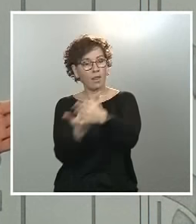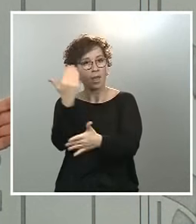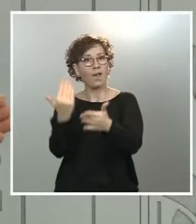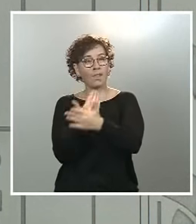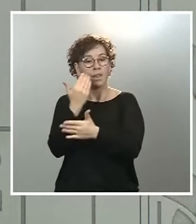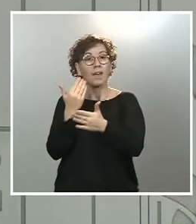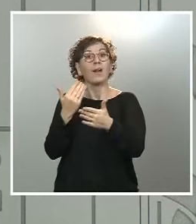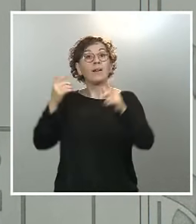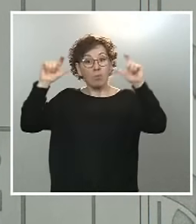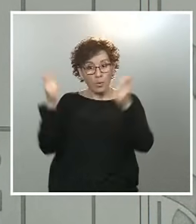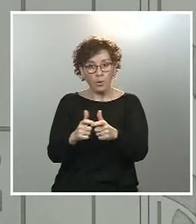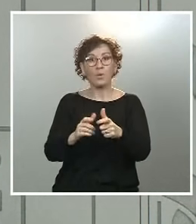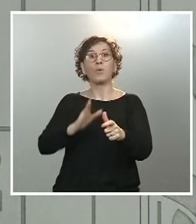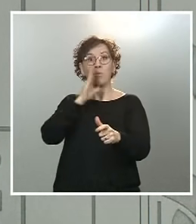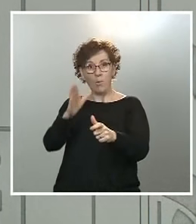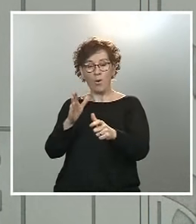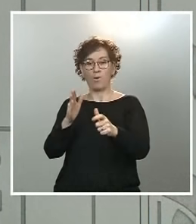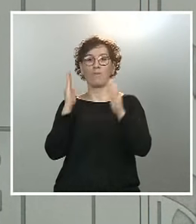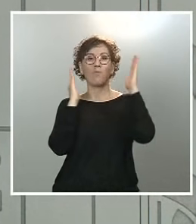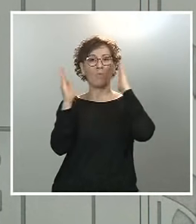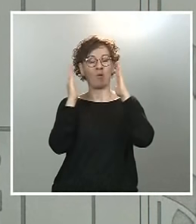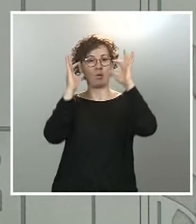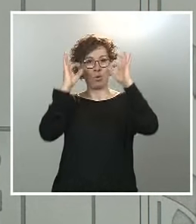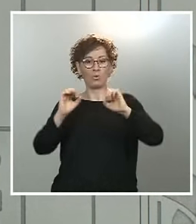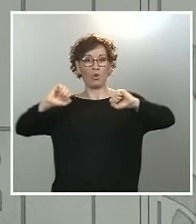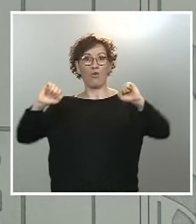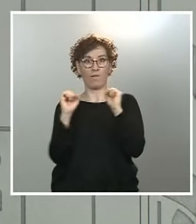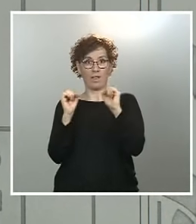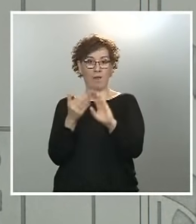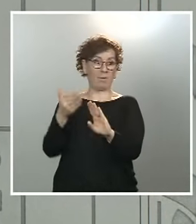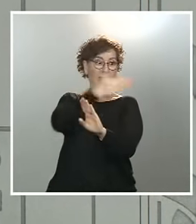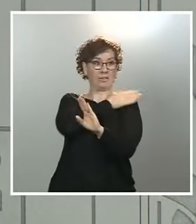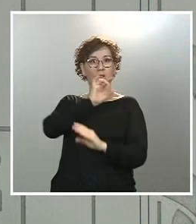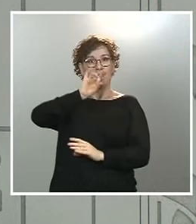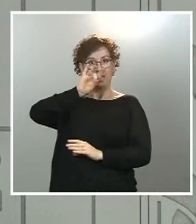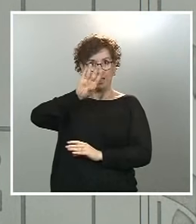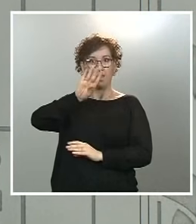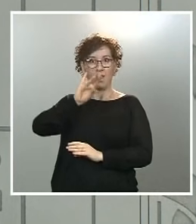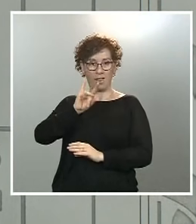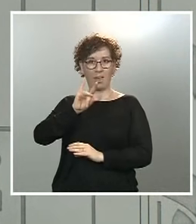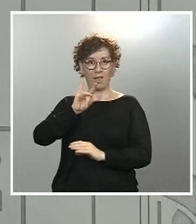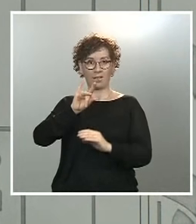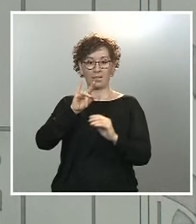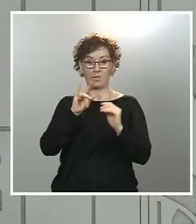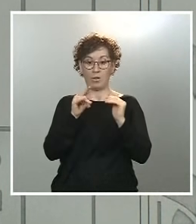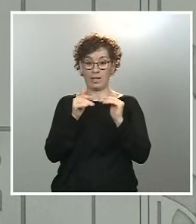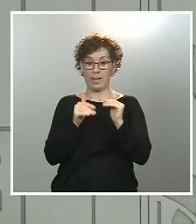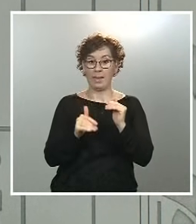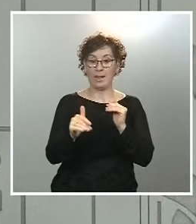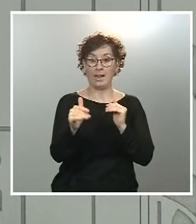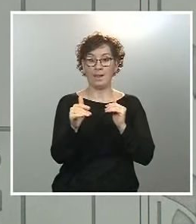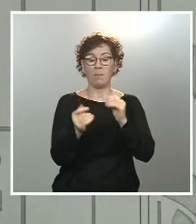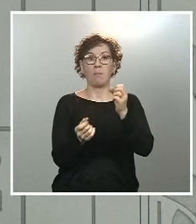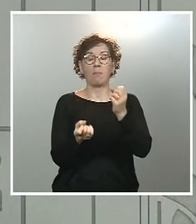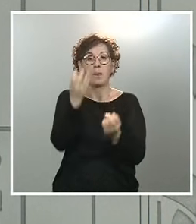Подобное резкое снижение числа новых случаев заражения – результат карантина, который уже действовал на территории страны 2 недели назад. При